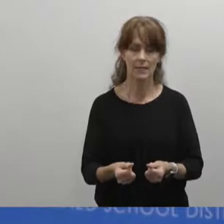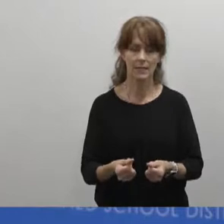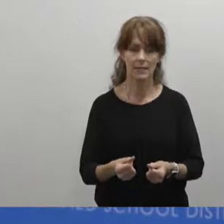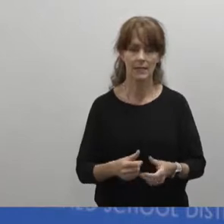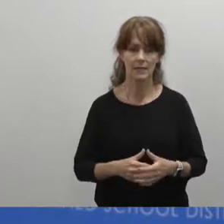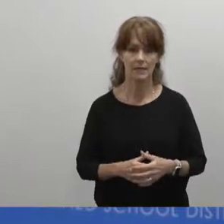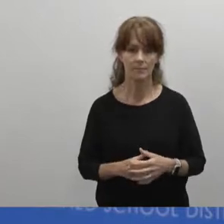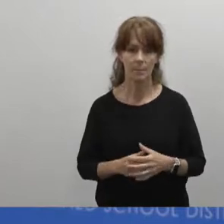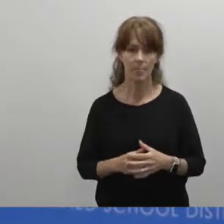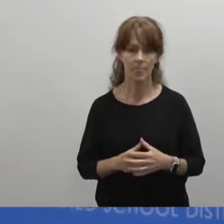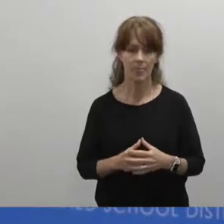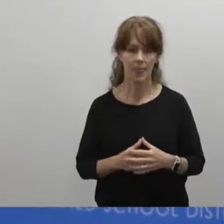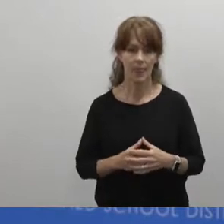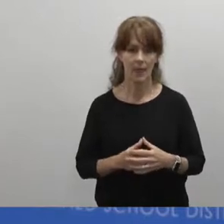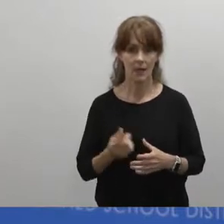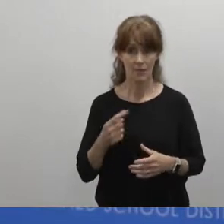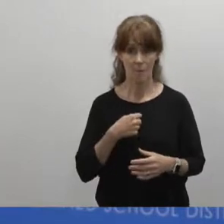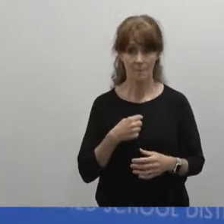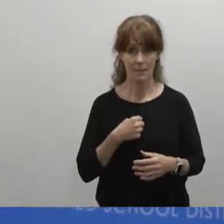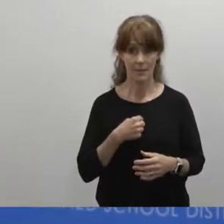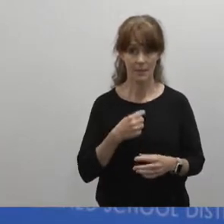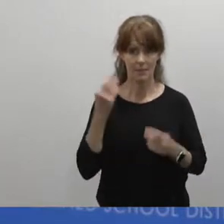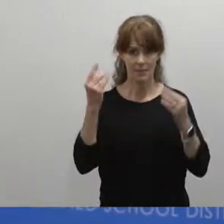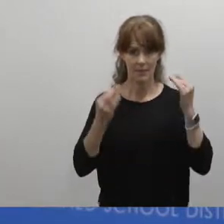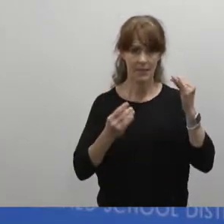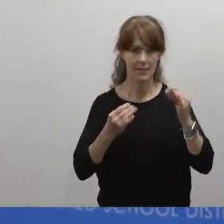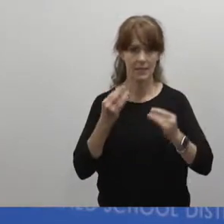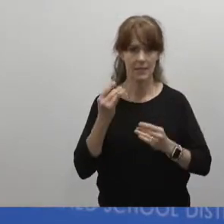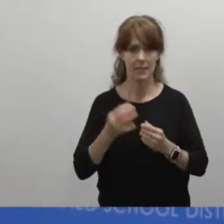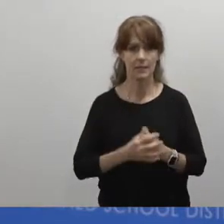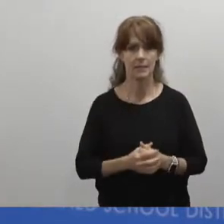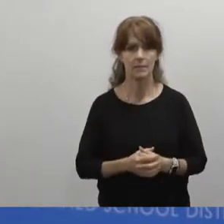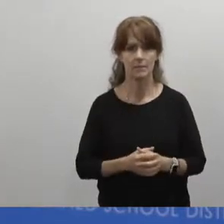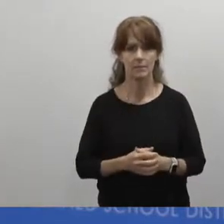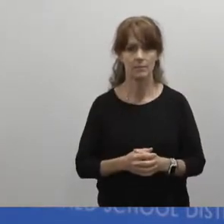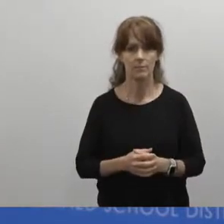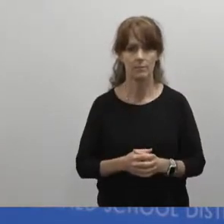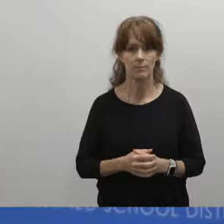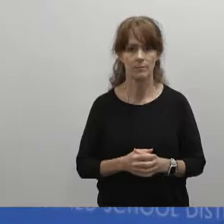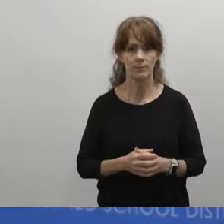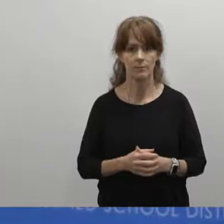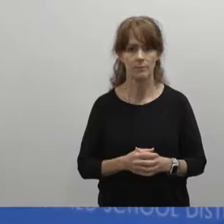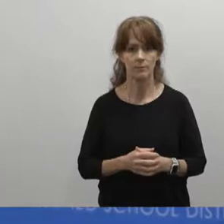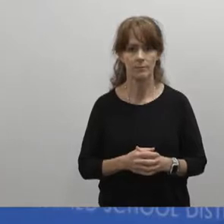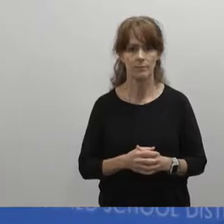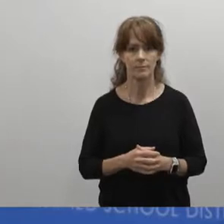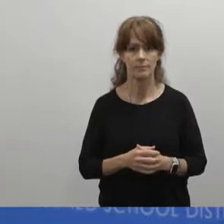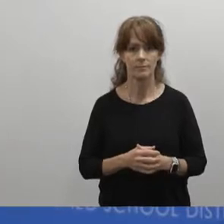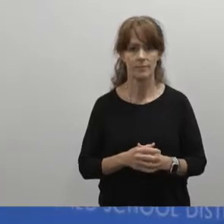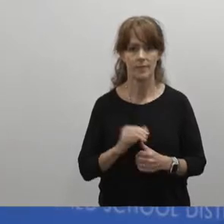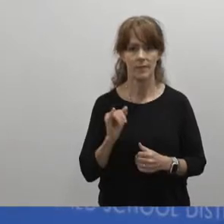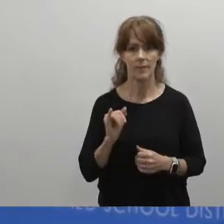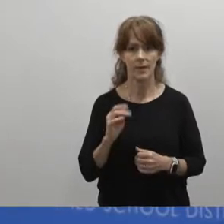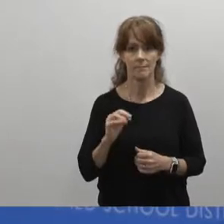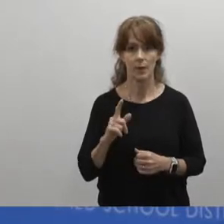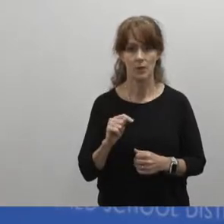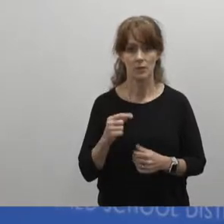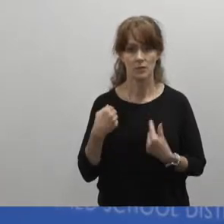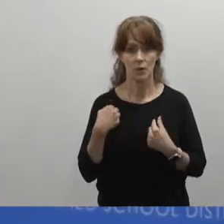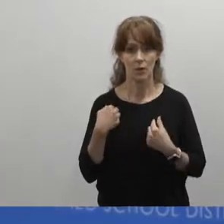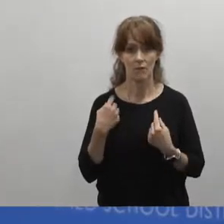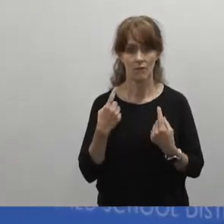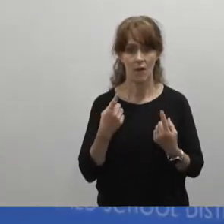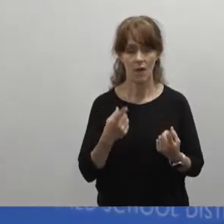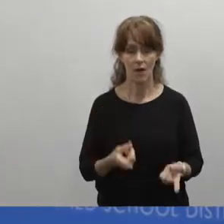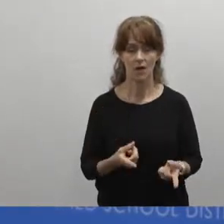ai stuart ai chậm niên chậm buồn nâng được nhầm kết cư ông bì nâu bạp nâu. Như chân ca bỏ ra